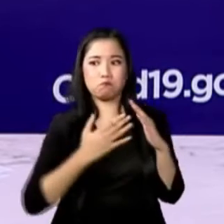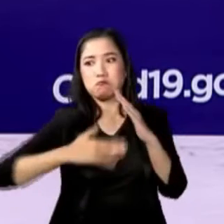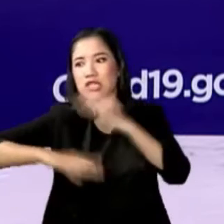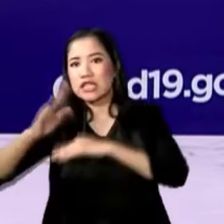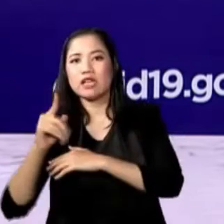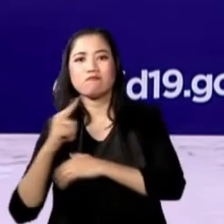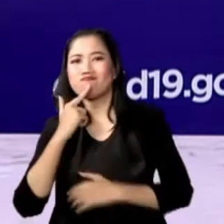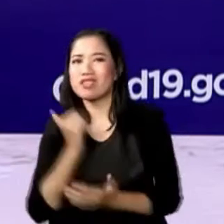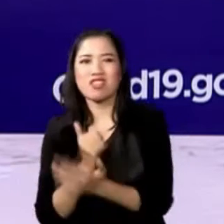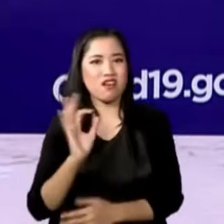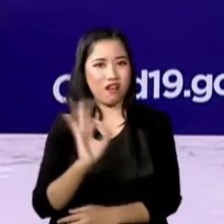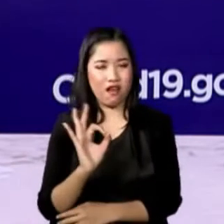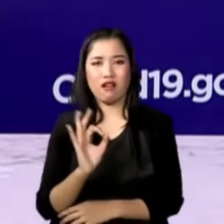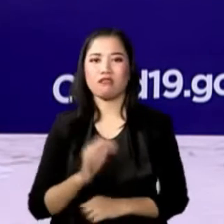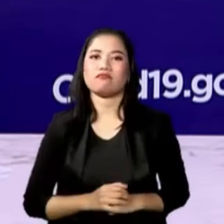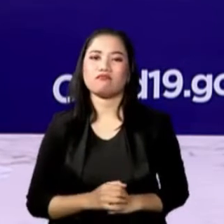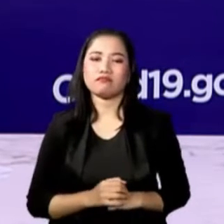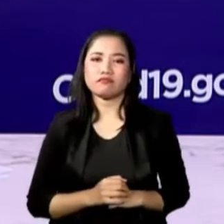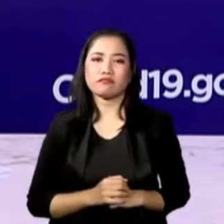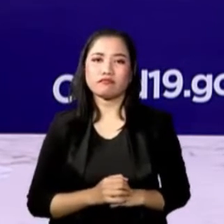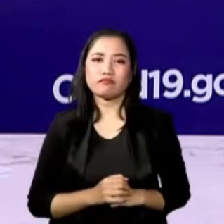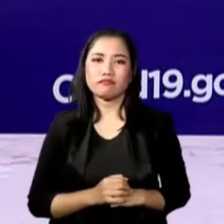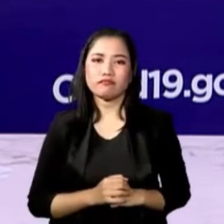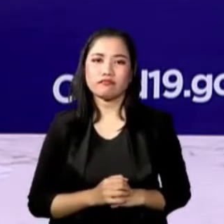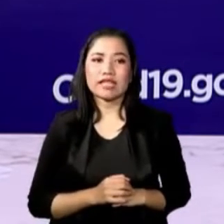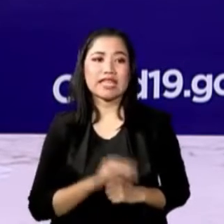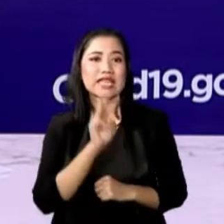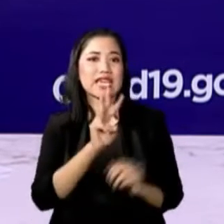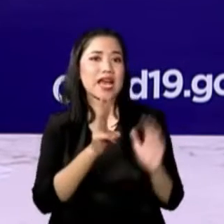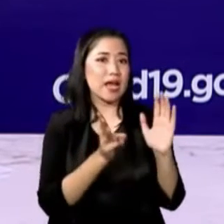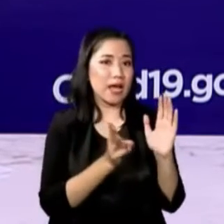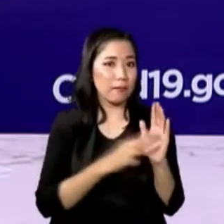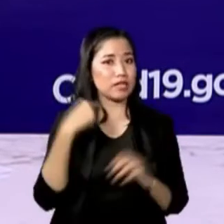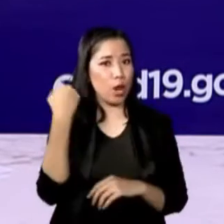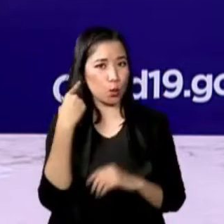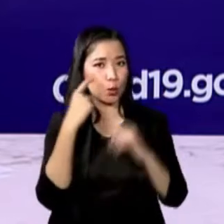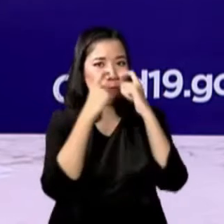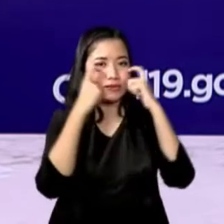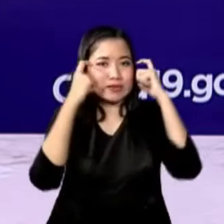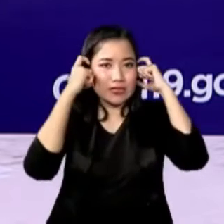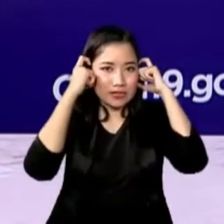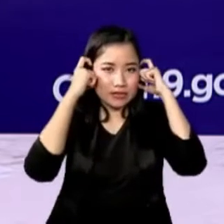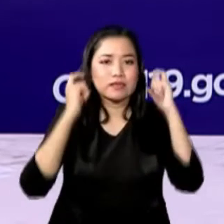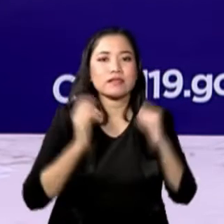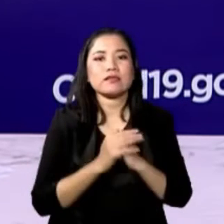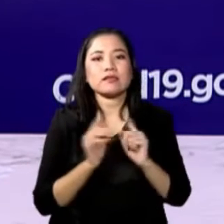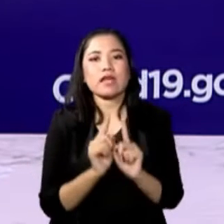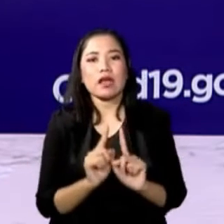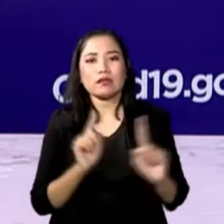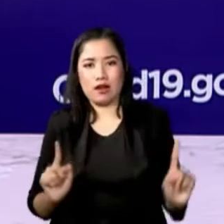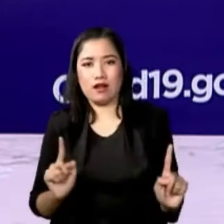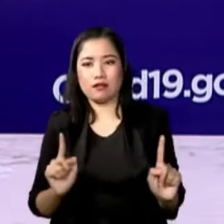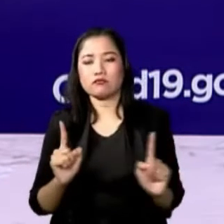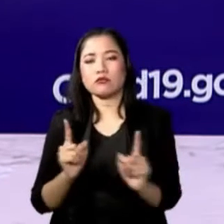jika tidak mendesak. Selalu terapkan 3M, yaitu memakai masker, kemudian menjaga jarak,